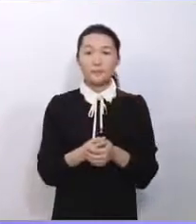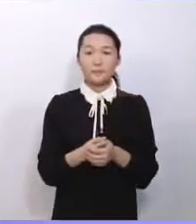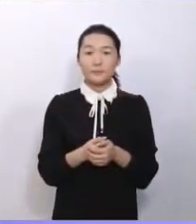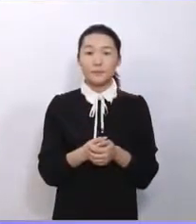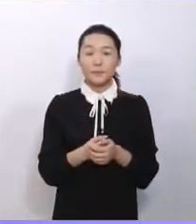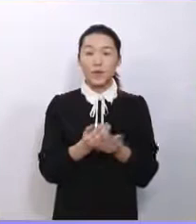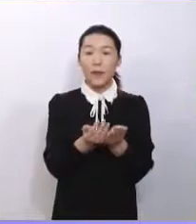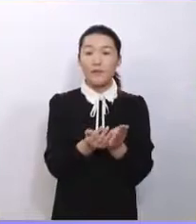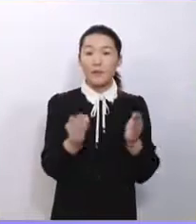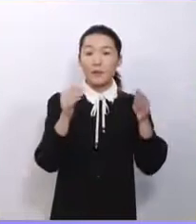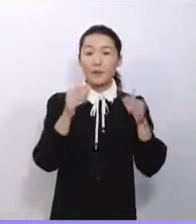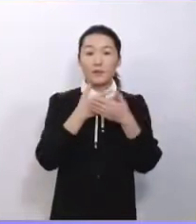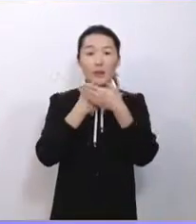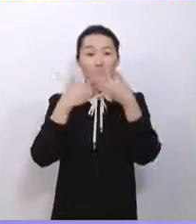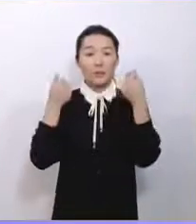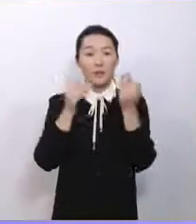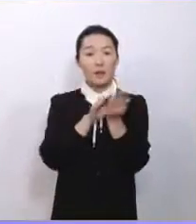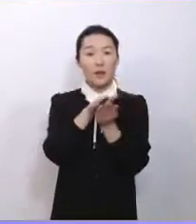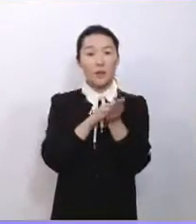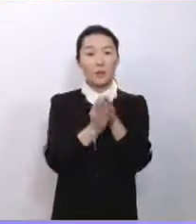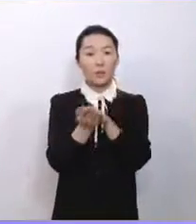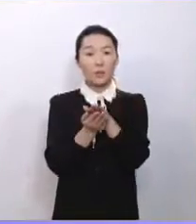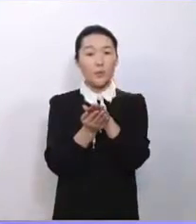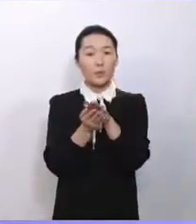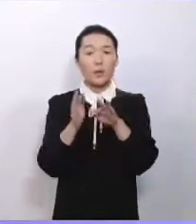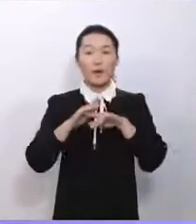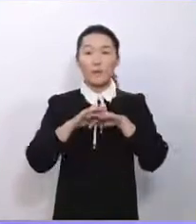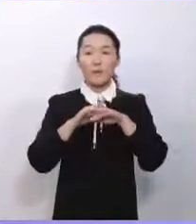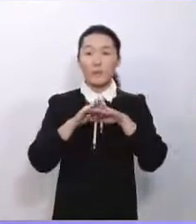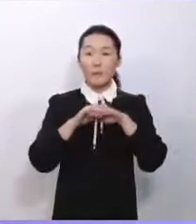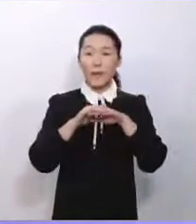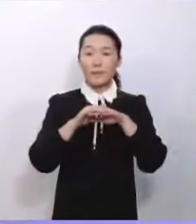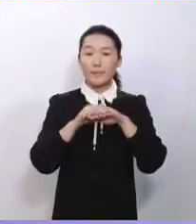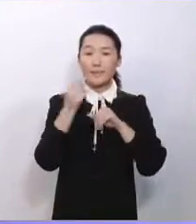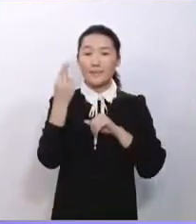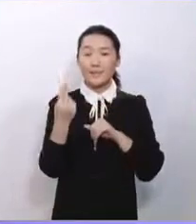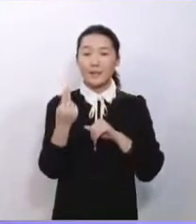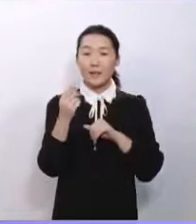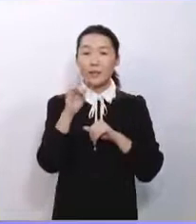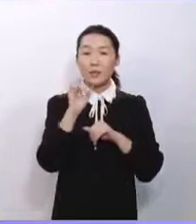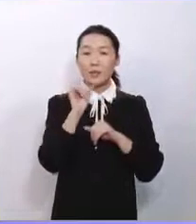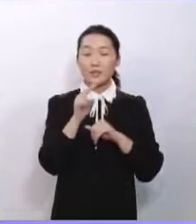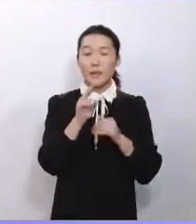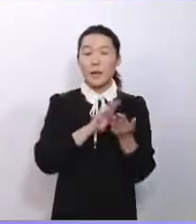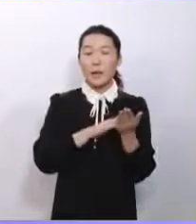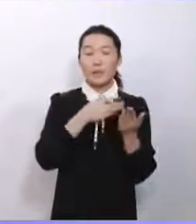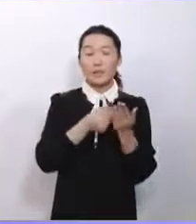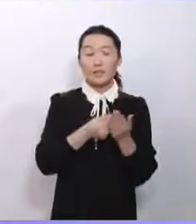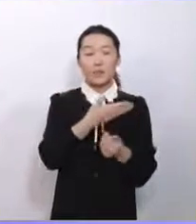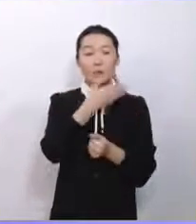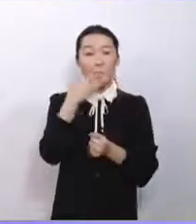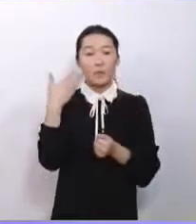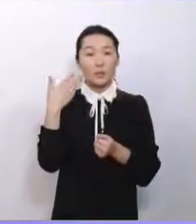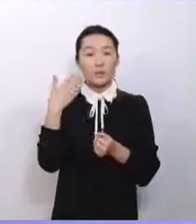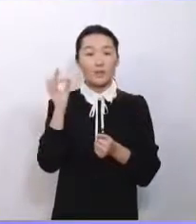В них отсутствуют огурцы. А в математике цифровой знак, обозначающий отсутствие